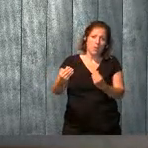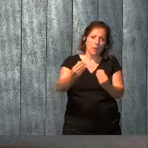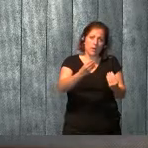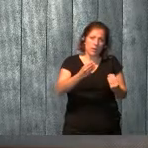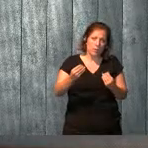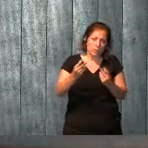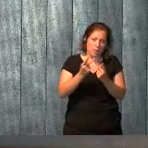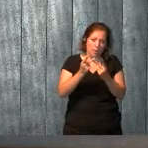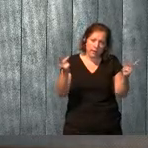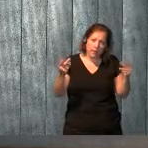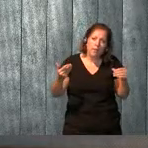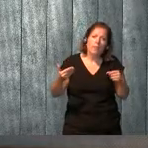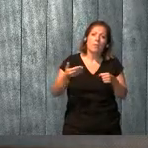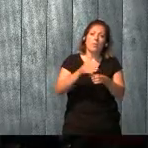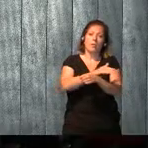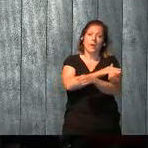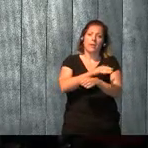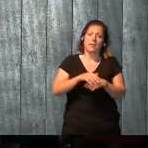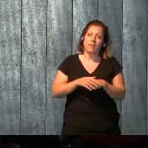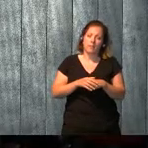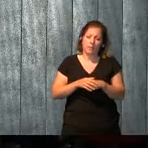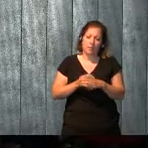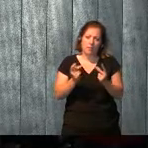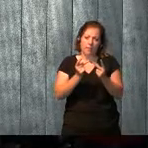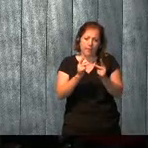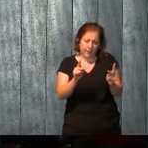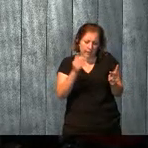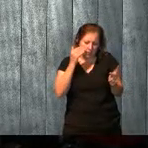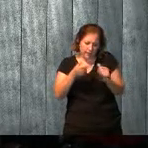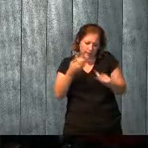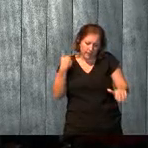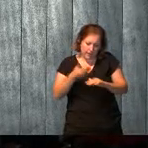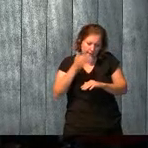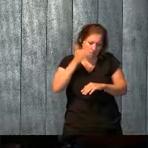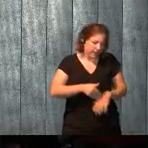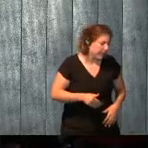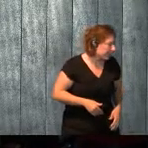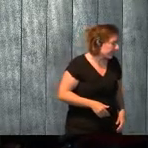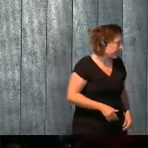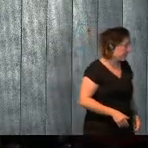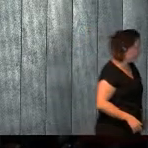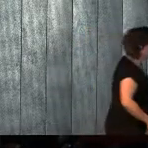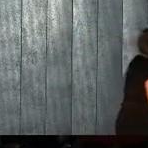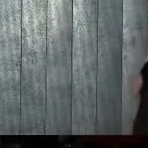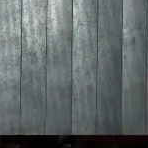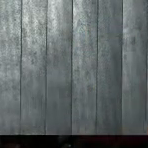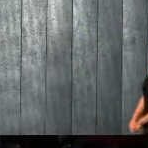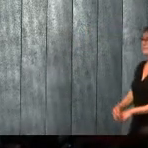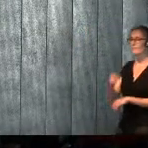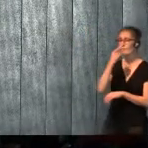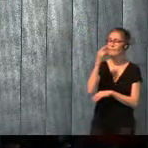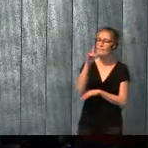fait une ville complète qui tienne compte de tout cela. Et vous pensez que dans 20 ans, 25 ans, nous verrons un Douala